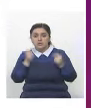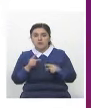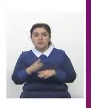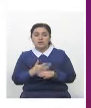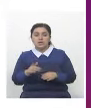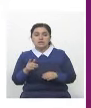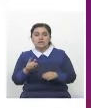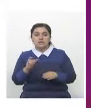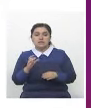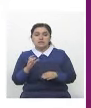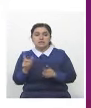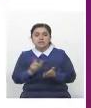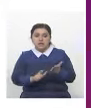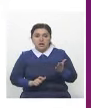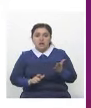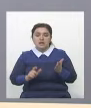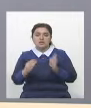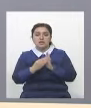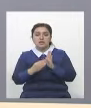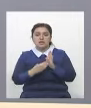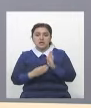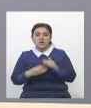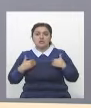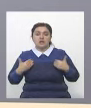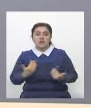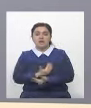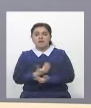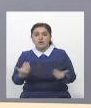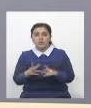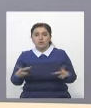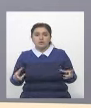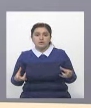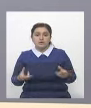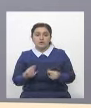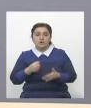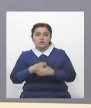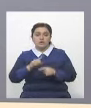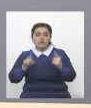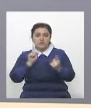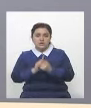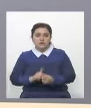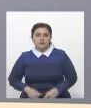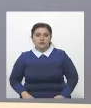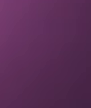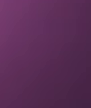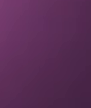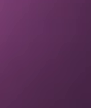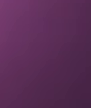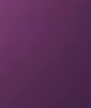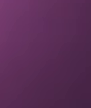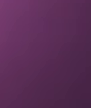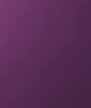узнали об элементах стихосложения. Я желаю вам успехов и до скорой встречи!